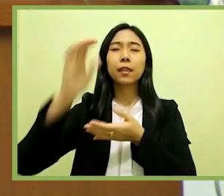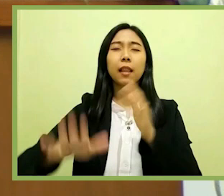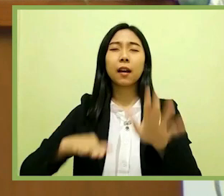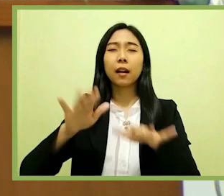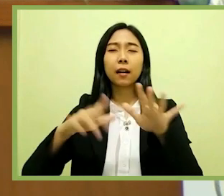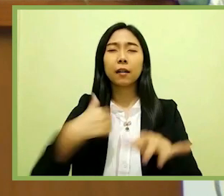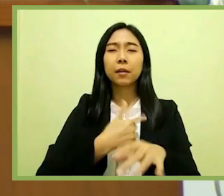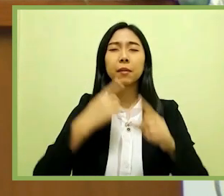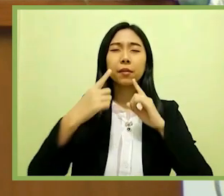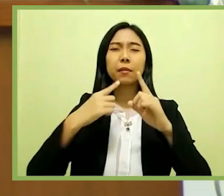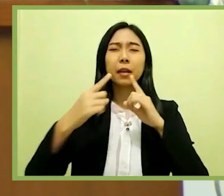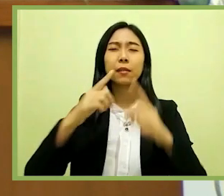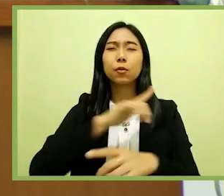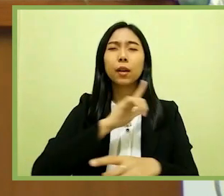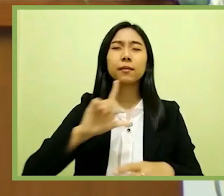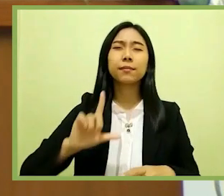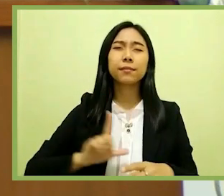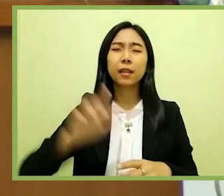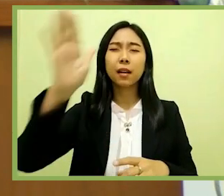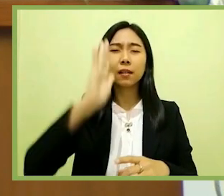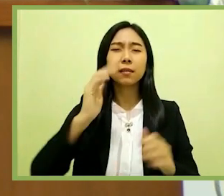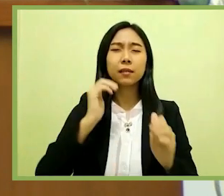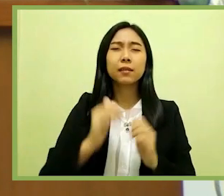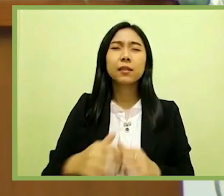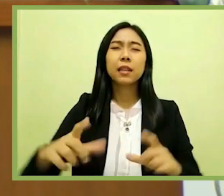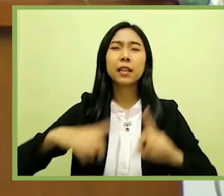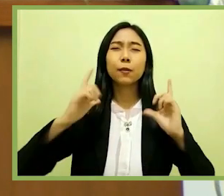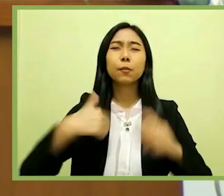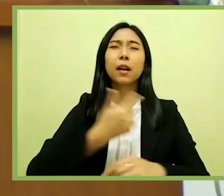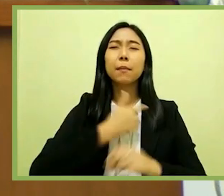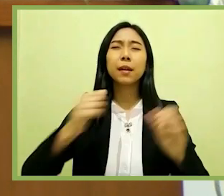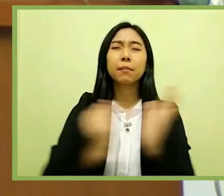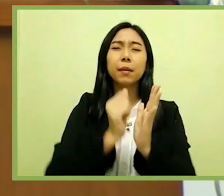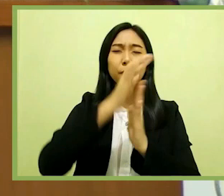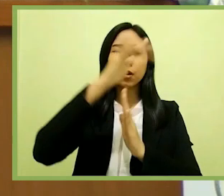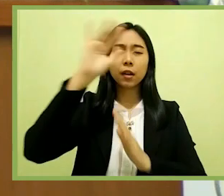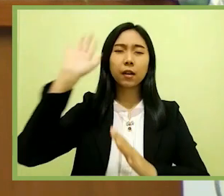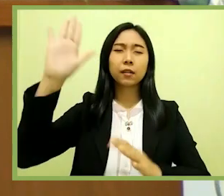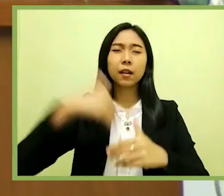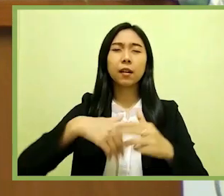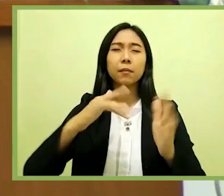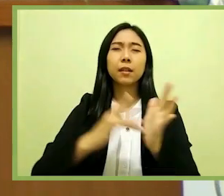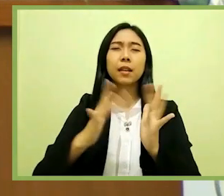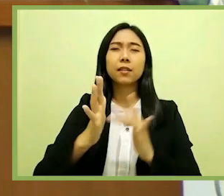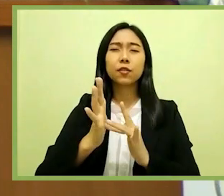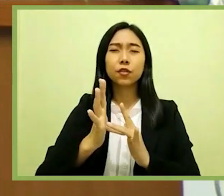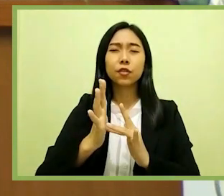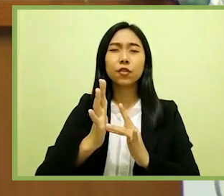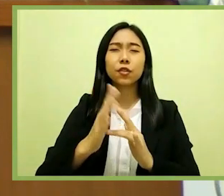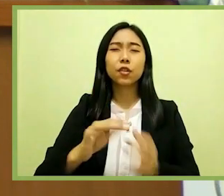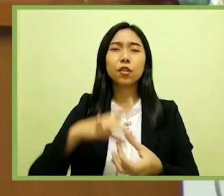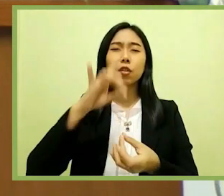bagi kami ya Allah, supaya hidup kami memuliakan nama-Mu. Dalam Kristus Yesus dan bersama Roh Kudus,